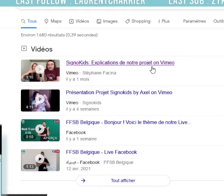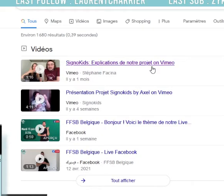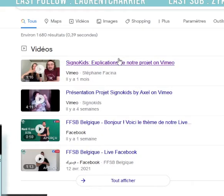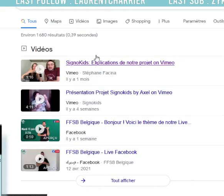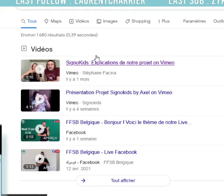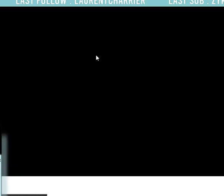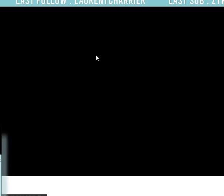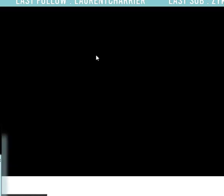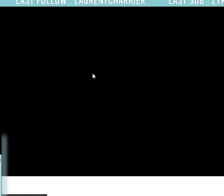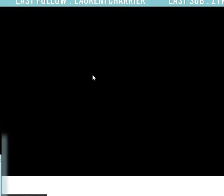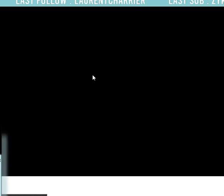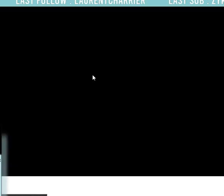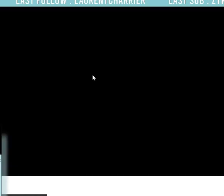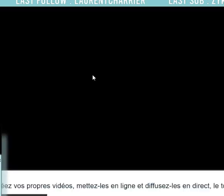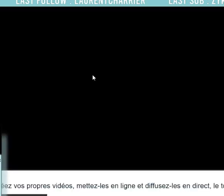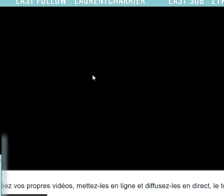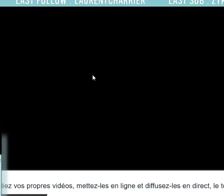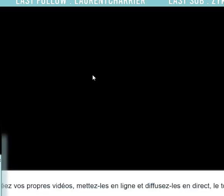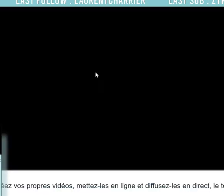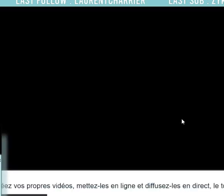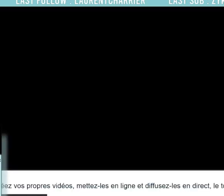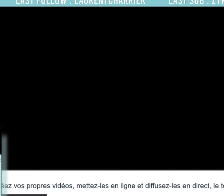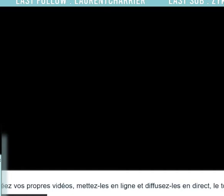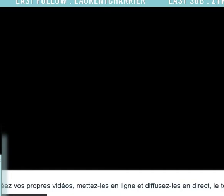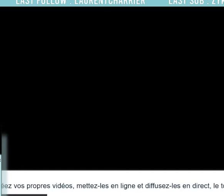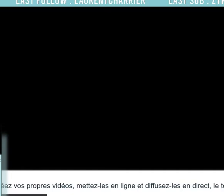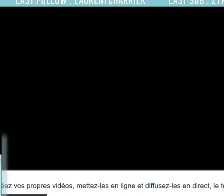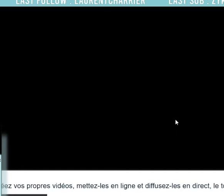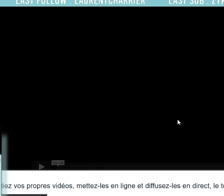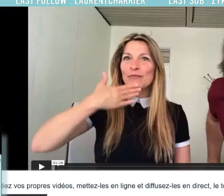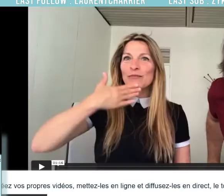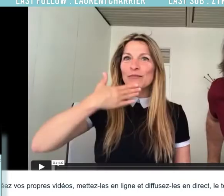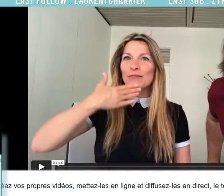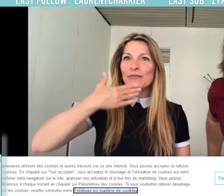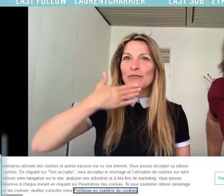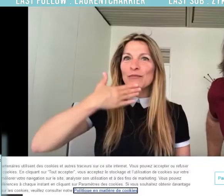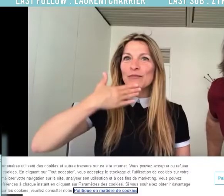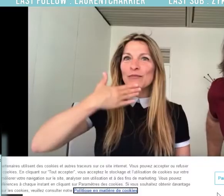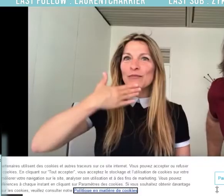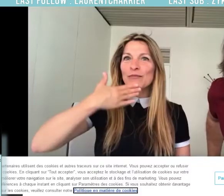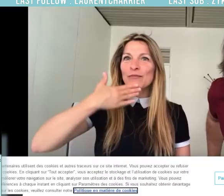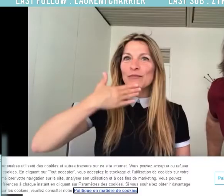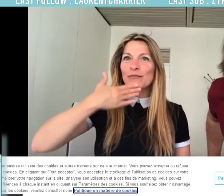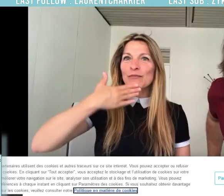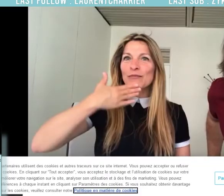On va regarder. Donc là, je vois explication de notre projet sur Vimeo. Alors attendez, je veux juste.